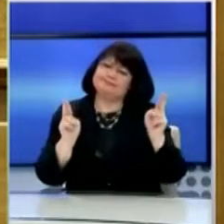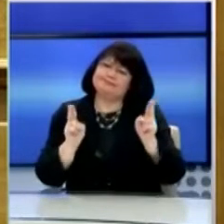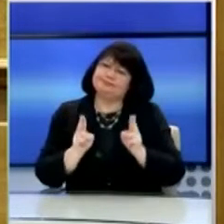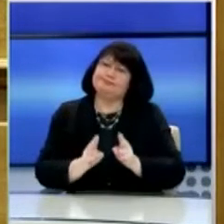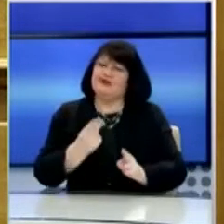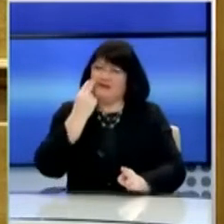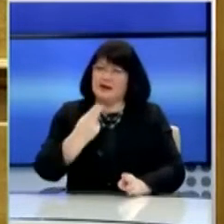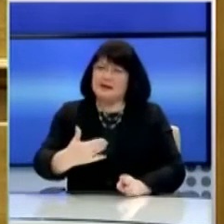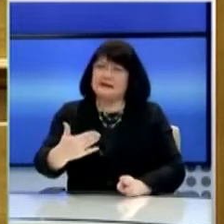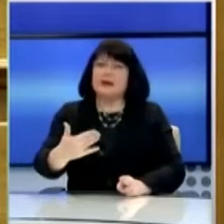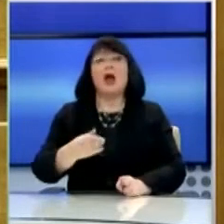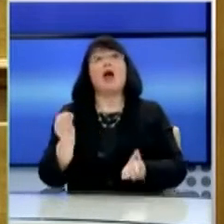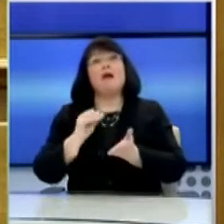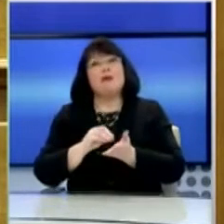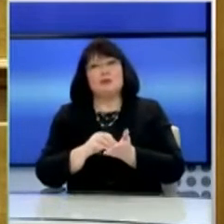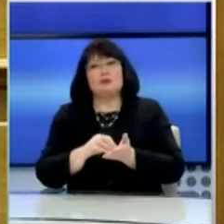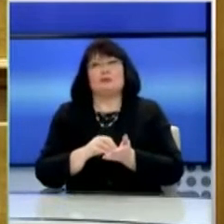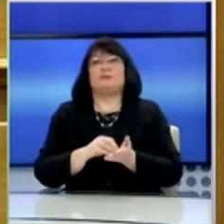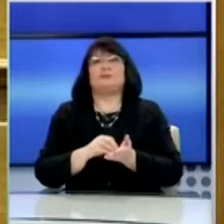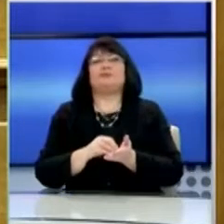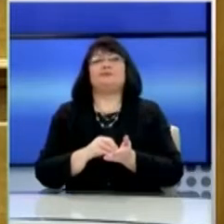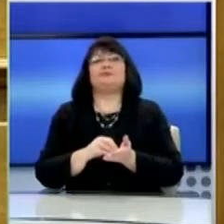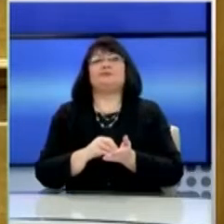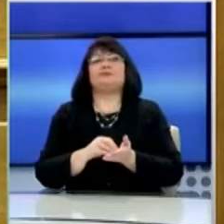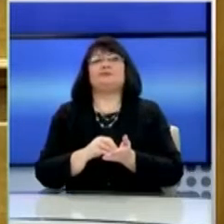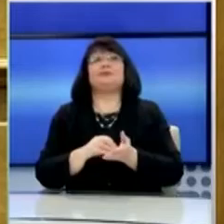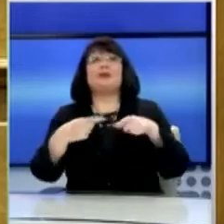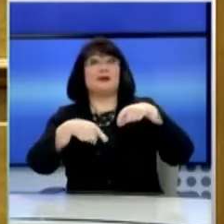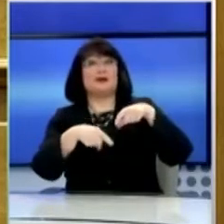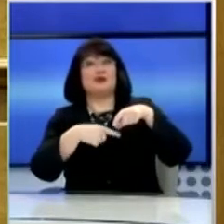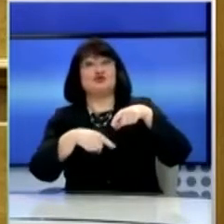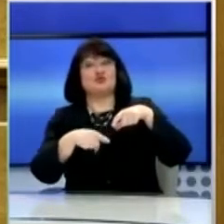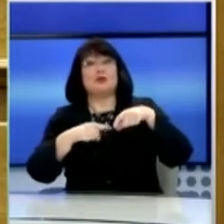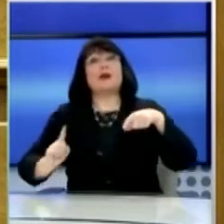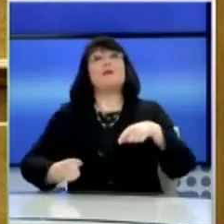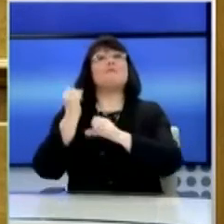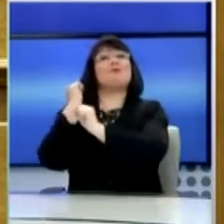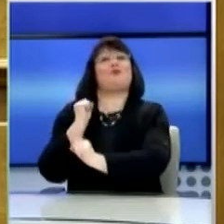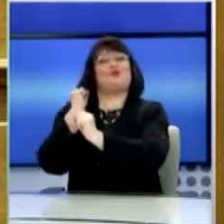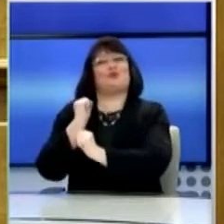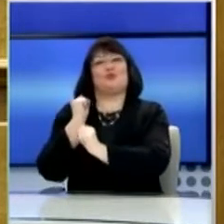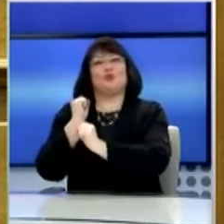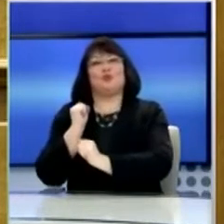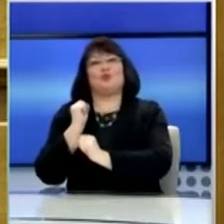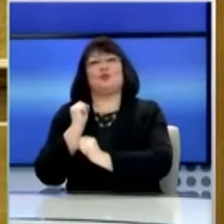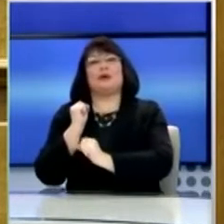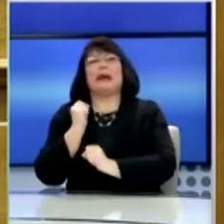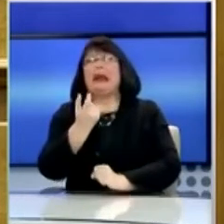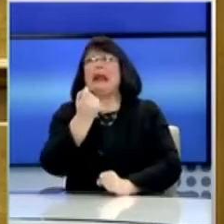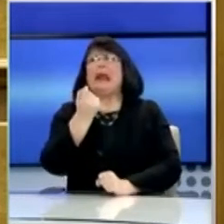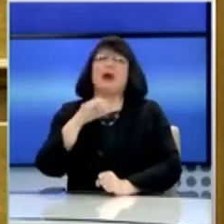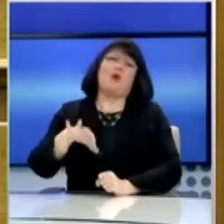80% του ενοικίου για τους επαγγελματίες που έμειναν κλειστοί τον Ιανουάριο και τον Φεβρουάριο. Και δίμηνη